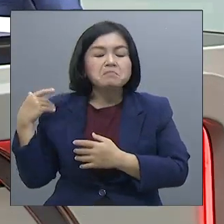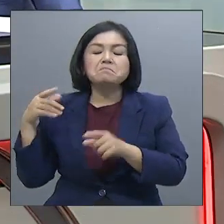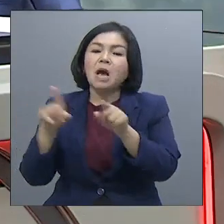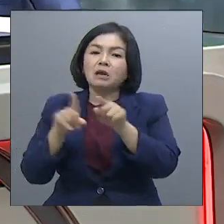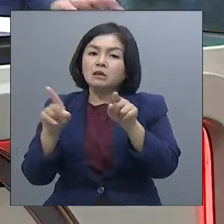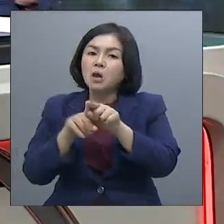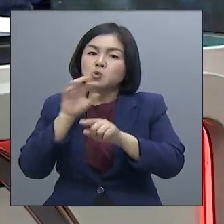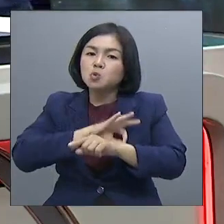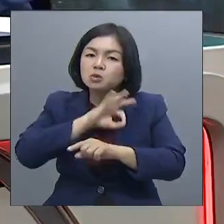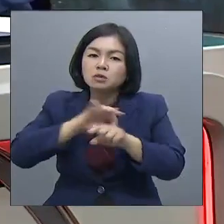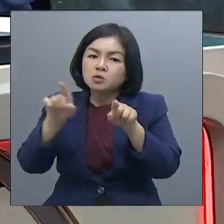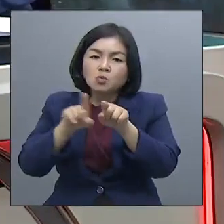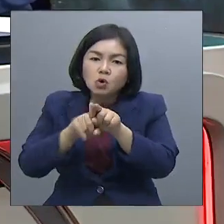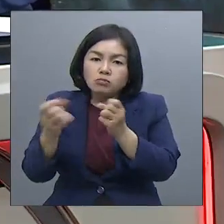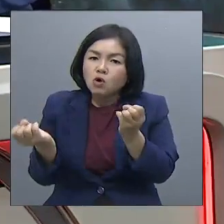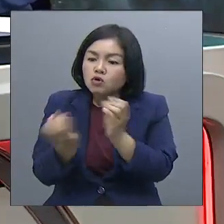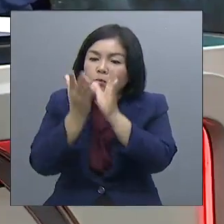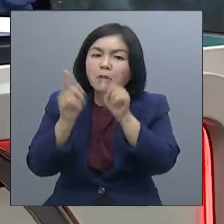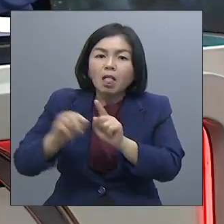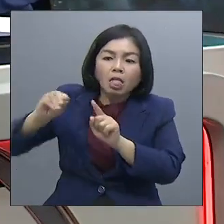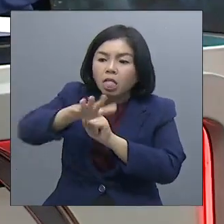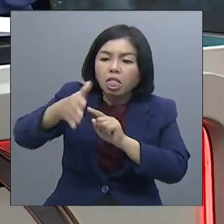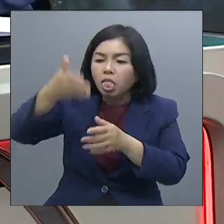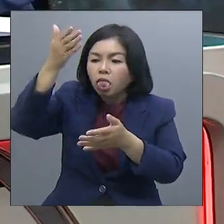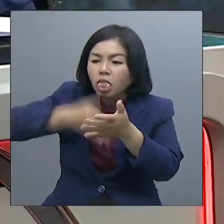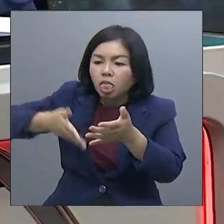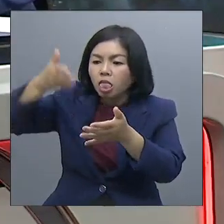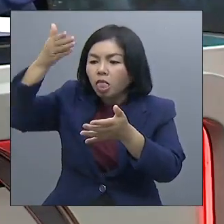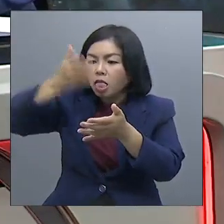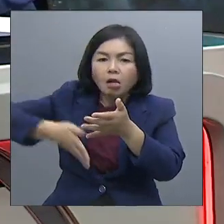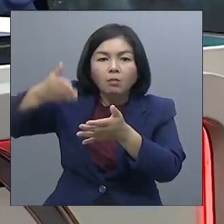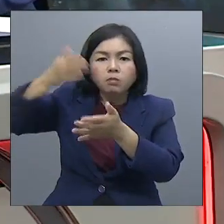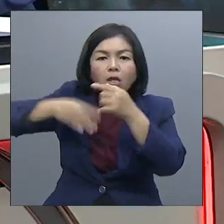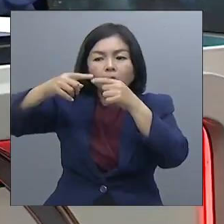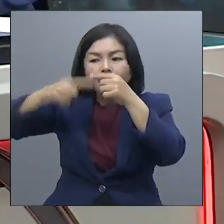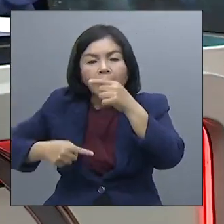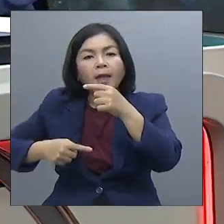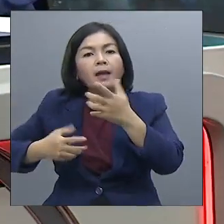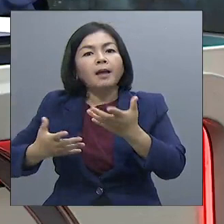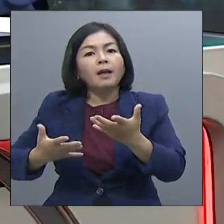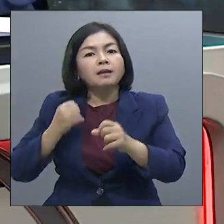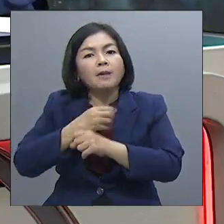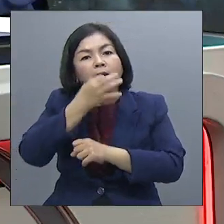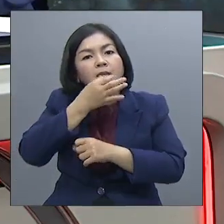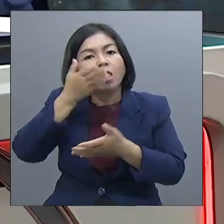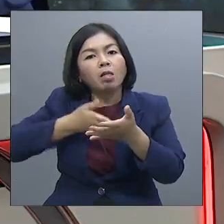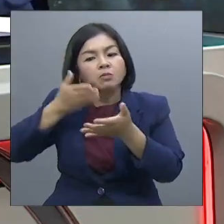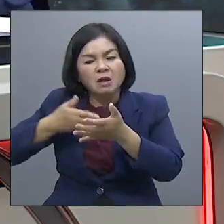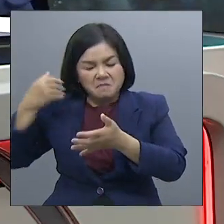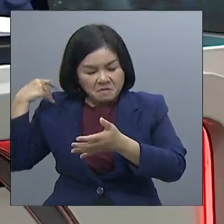โภคชี้ว่าได้รับผลกระทบจากสัญญาณอินเทอร์เน็ตที่ไม่เสถียรมีผลต่อการประกอบอาชีพของพวกเขาด้วยค่ะ